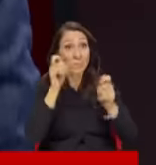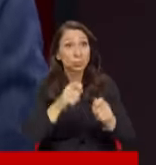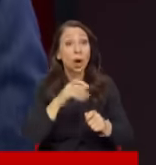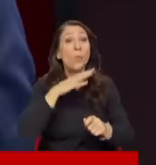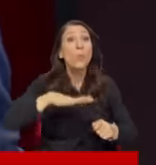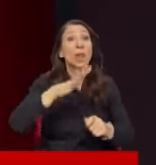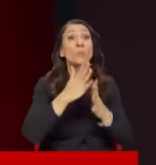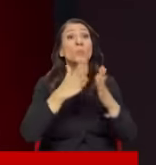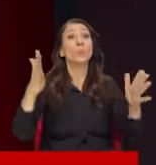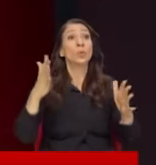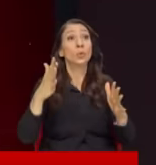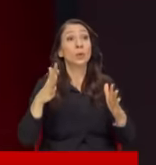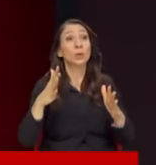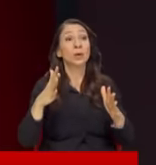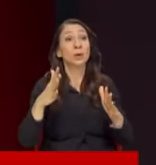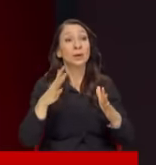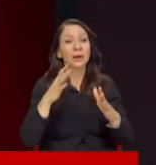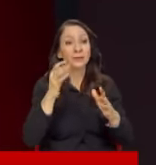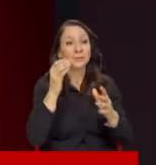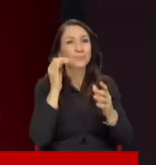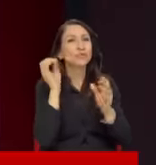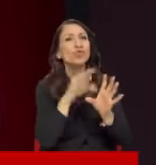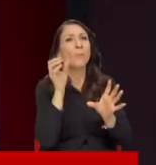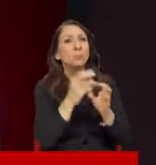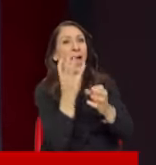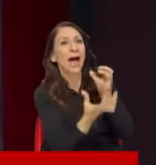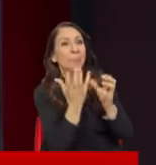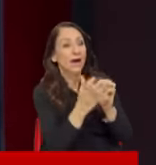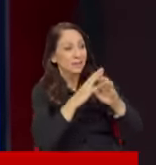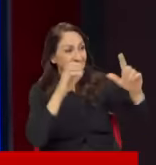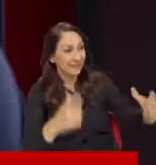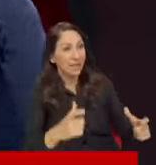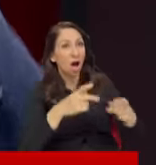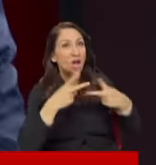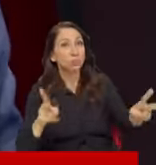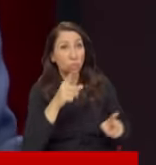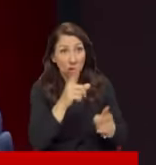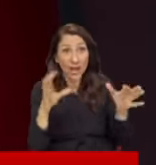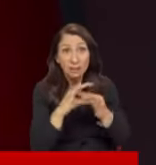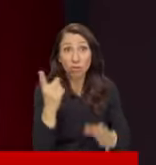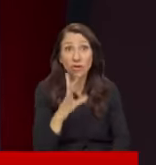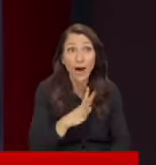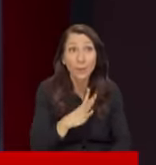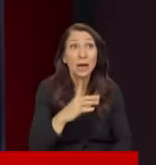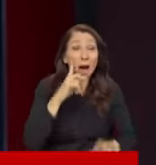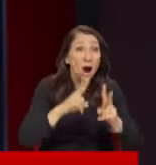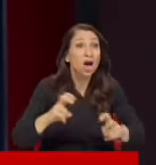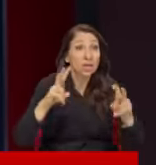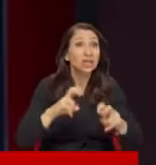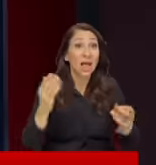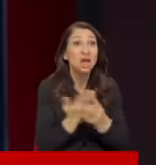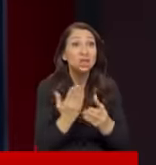en büyük eee şey atık yakma tesisini açmış e Ekrem İmamoğlu acaba Onunla ilgili bir şey var mı diye Taras salar